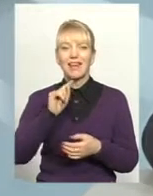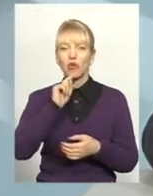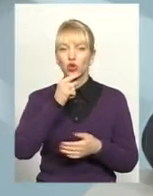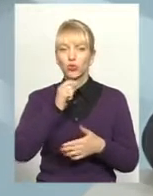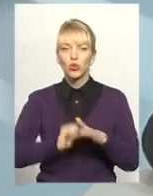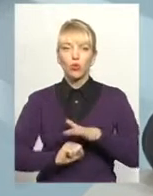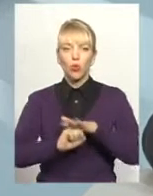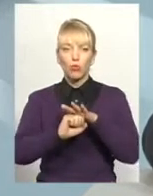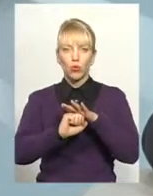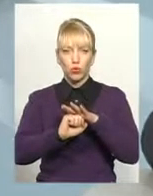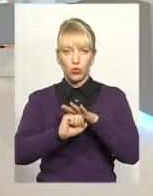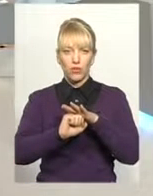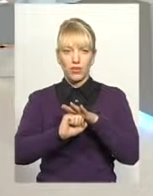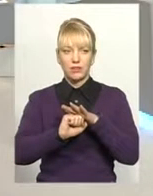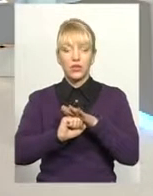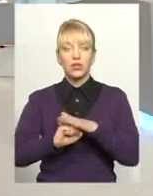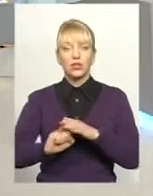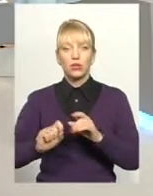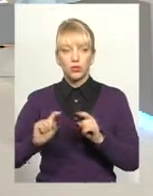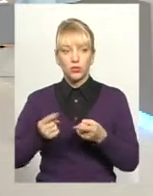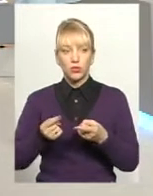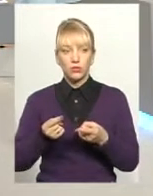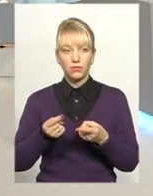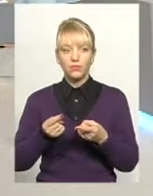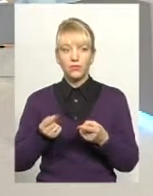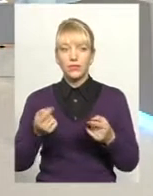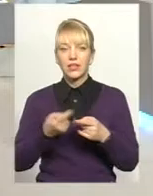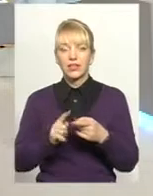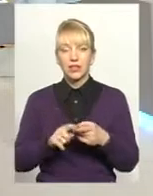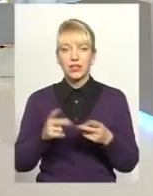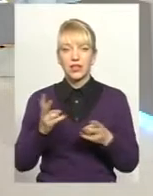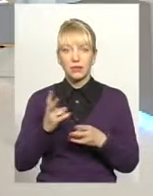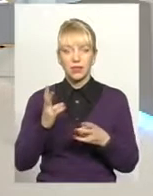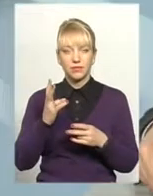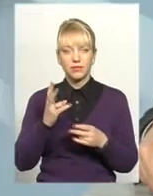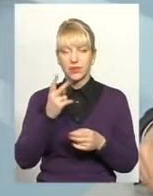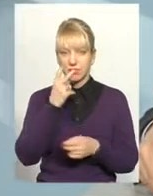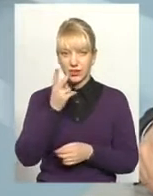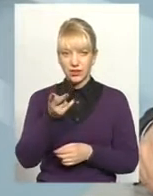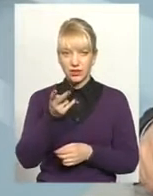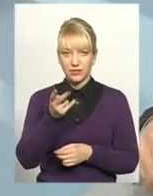економили. Тому на це треба просто дивитися